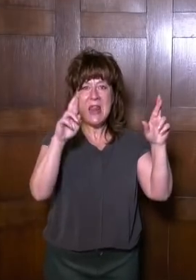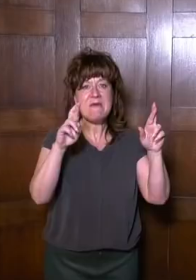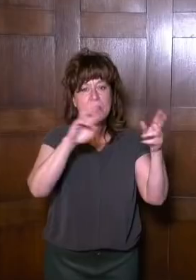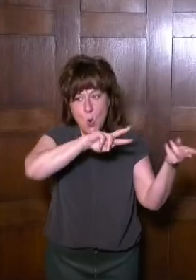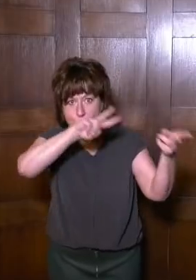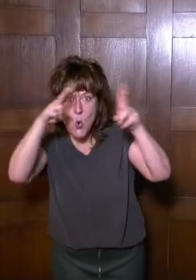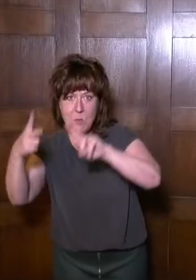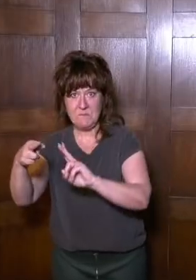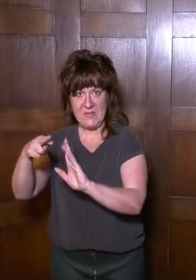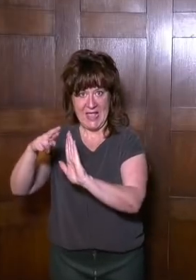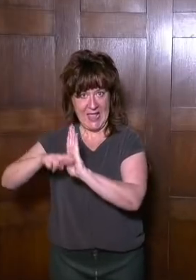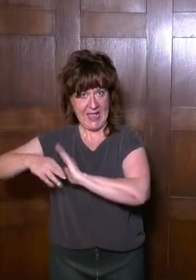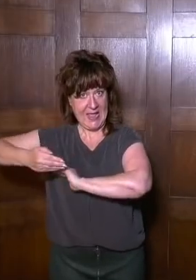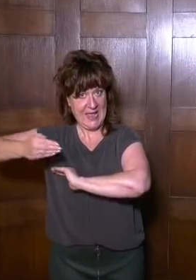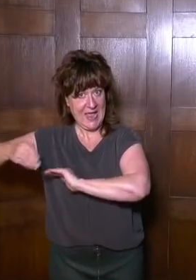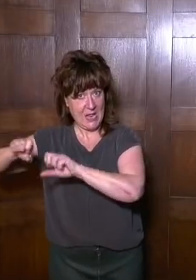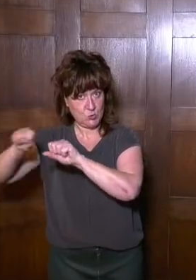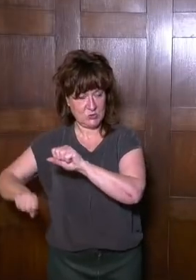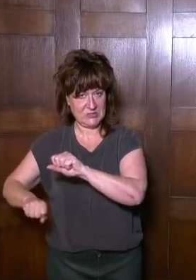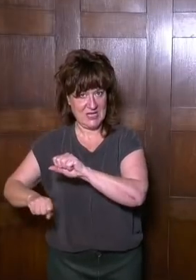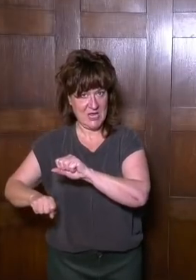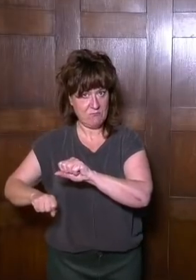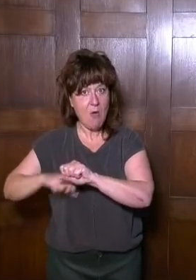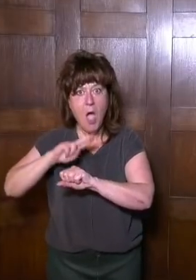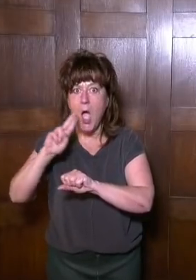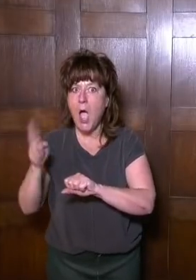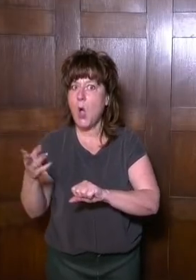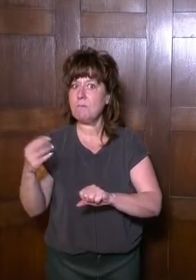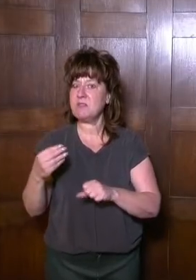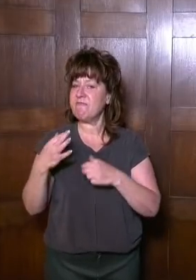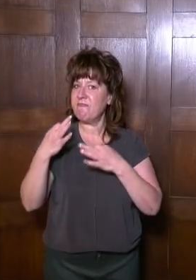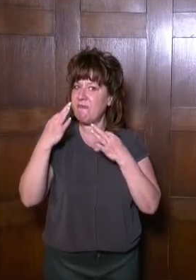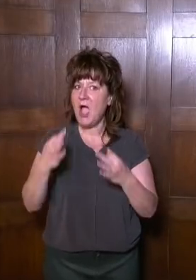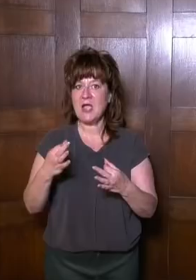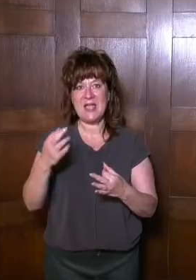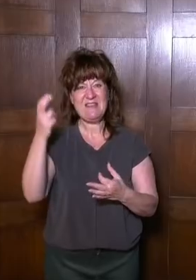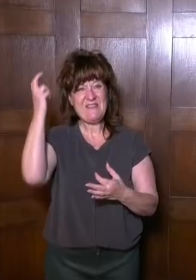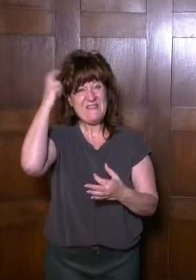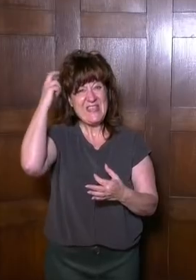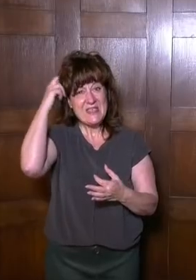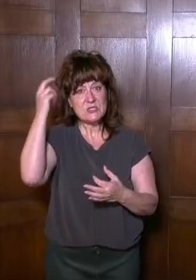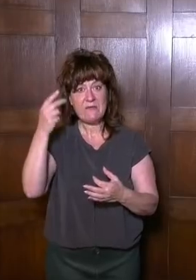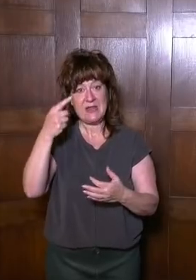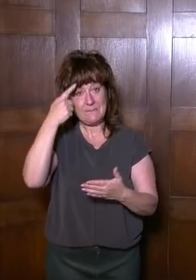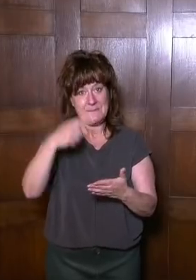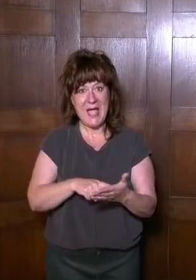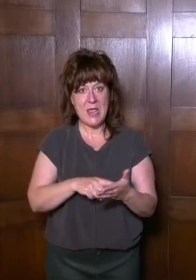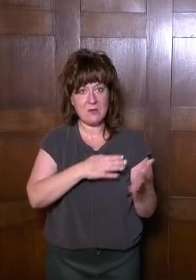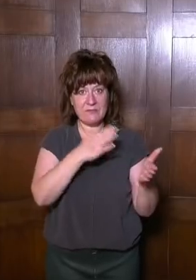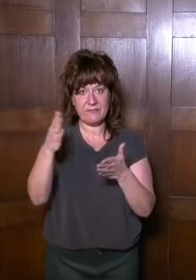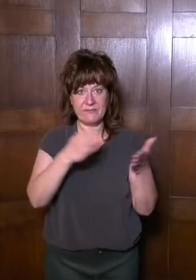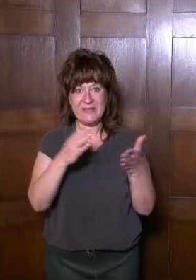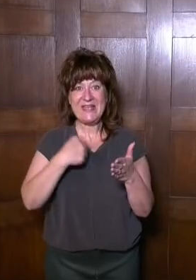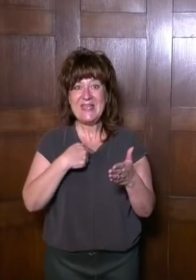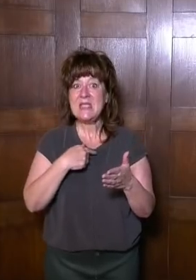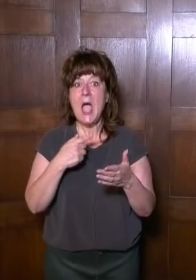Regelsystem. Übrigens mit der Frage wissenschaftliche Meinung, Diskurs. Ich habe 15 Jahre lang im